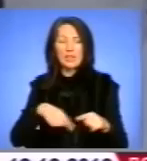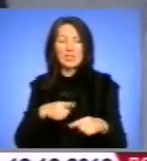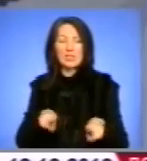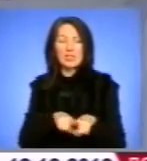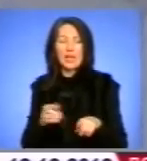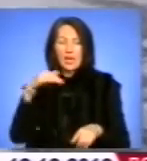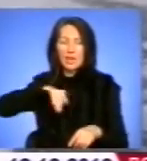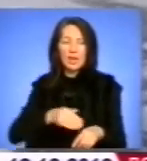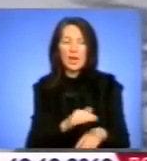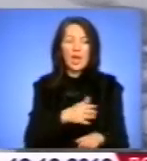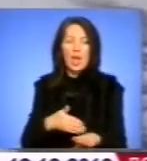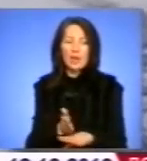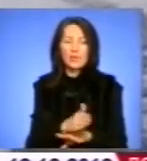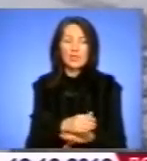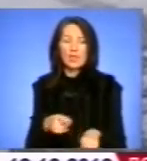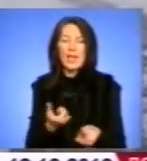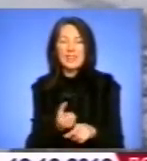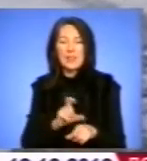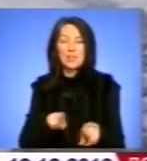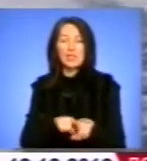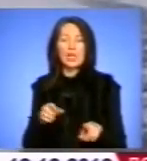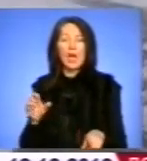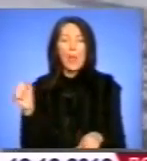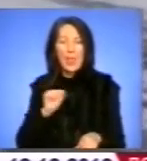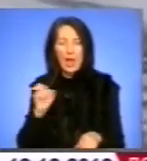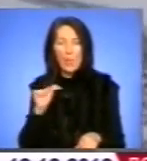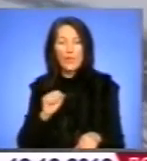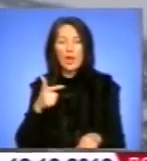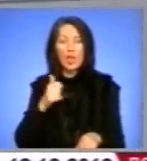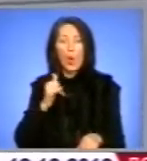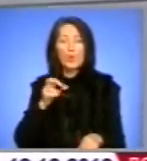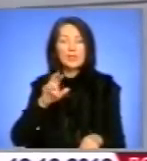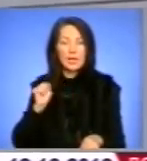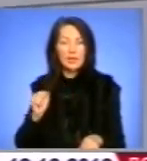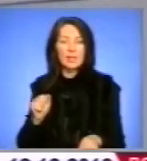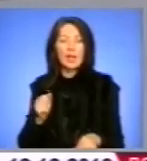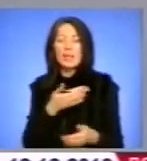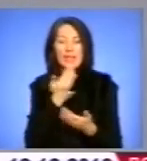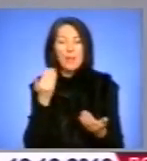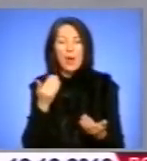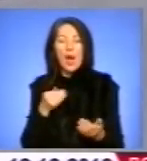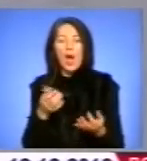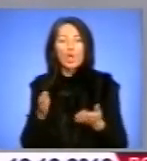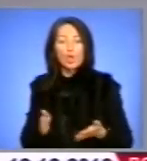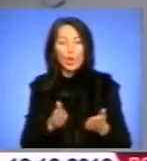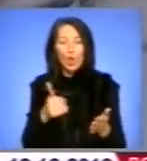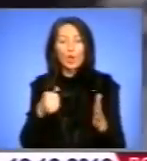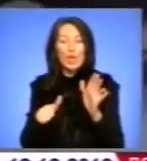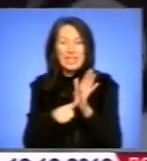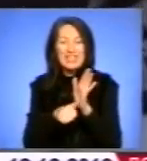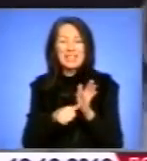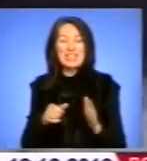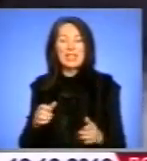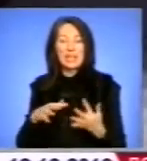Заліщицькому, Борщівському, Гусятинському, Тернопільському районах немає доступу до 6 сіл Бережанського району. На сьогоднішній ранок вже